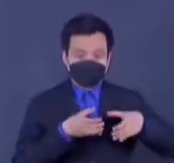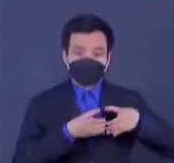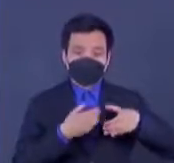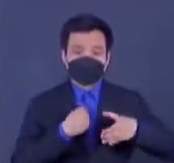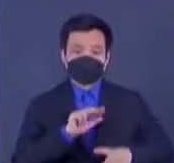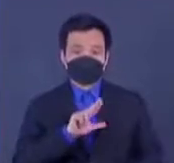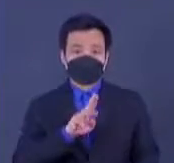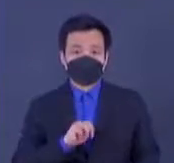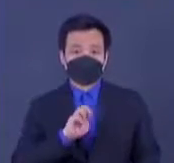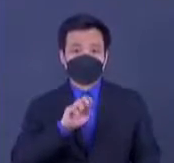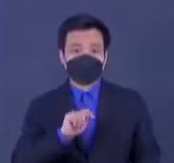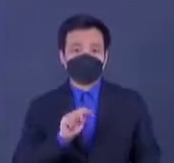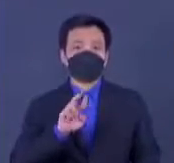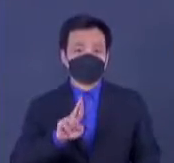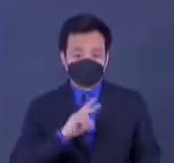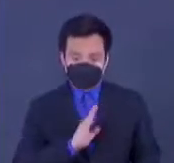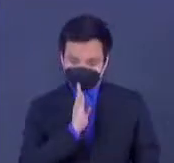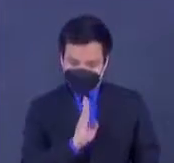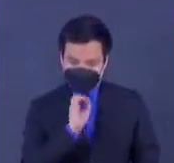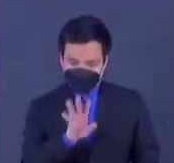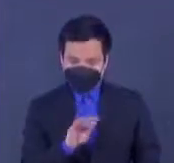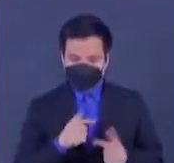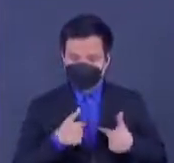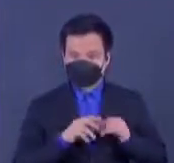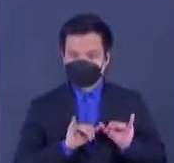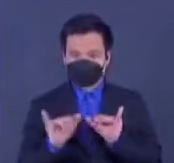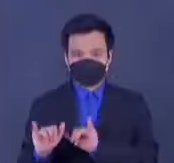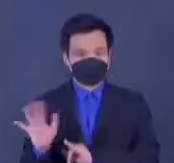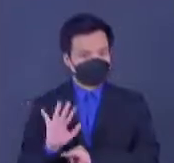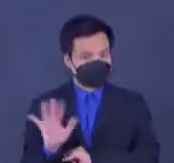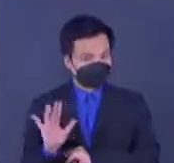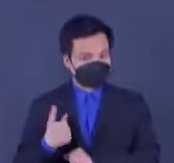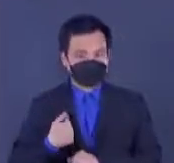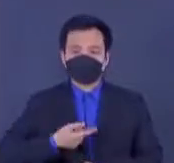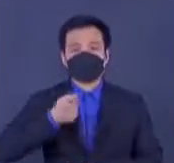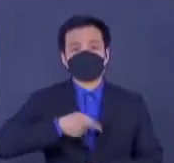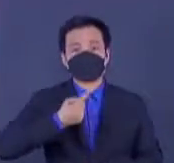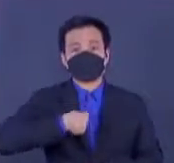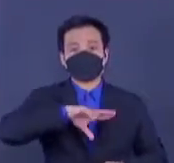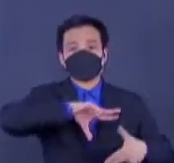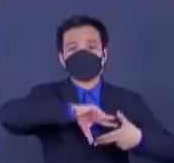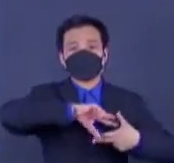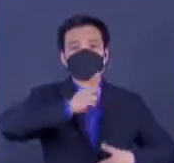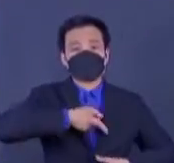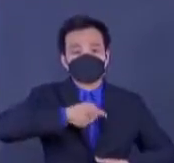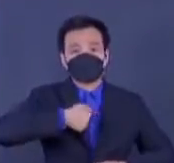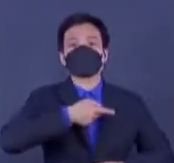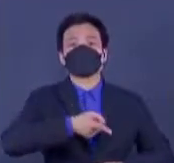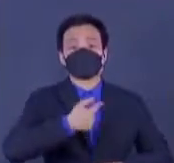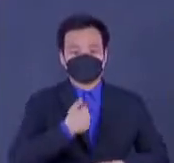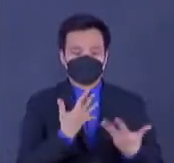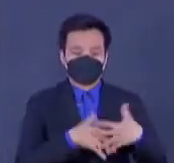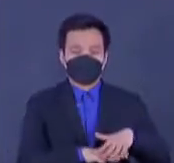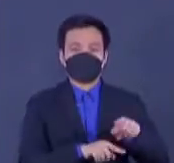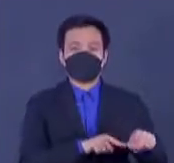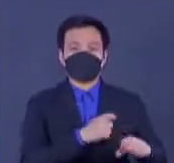าะชัดเจนนะครับบอกว่าไม่ย้ายไปไหนไม่ย้ายพรรคแน่นอนจะอยู่กับพรรคพลังประชารัฐนี่แหละครับแล้วก็ไม่แน่ใจ